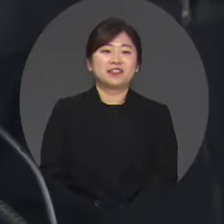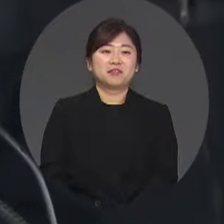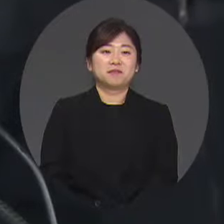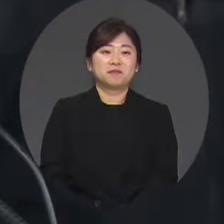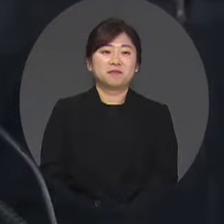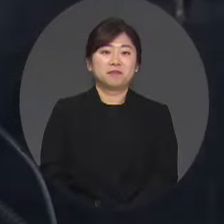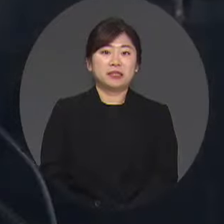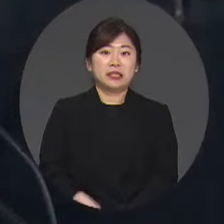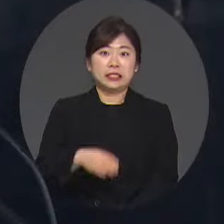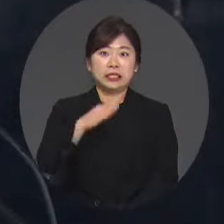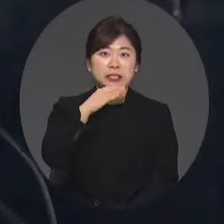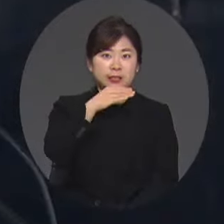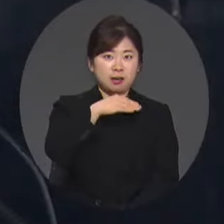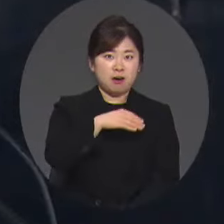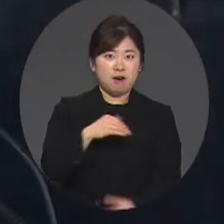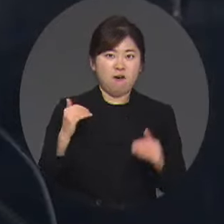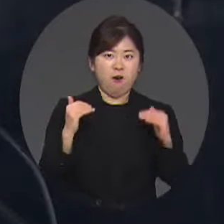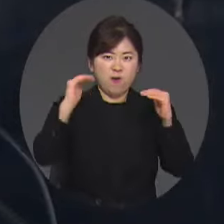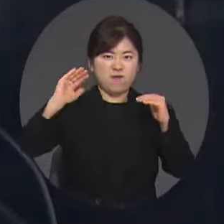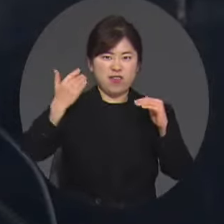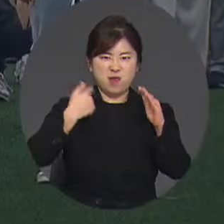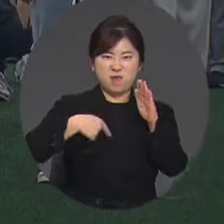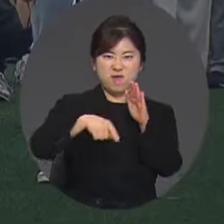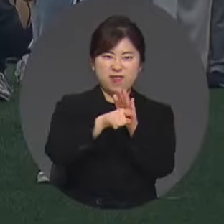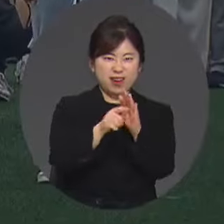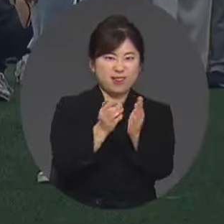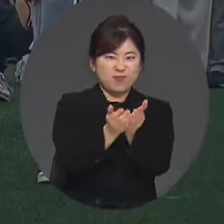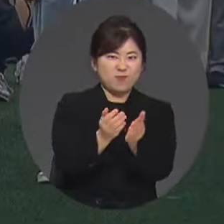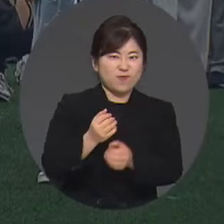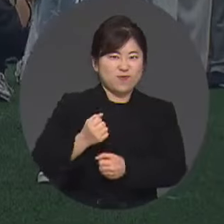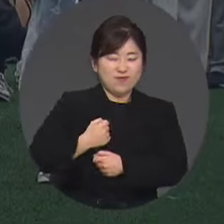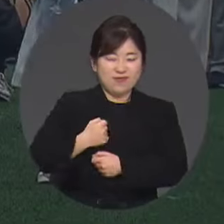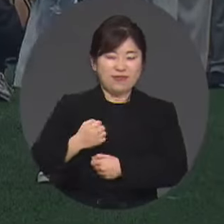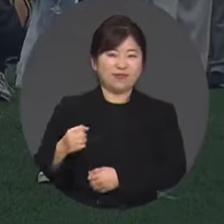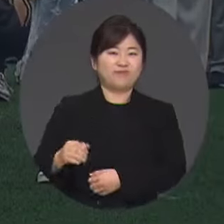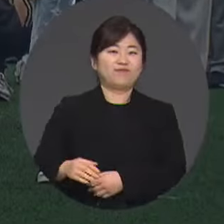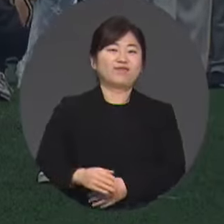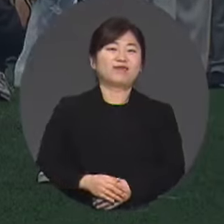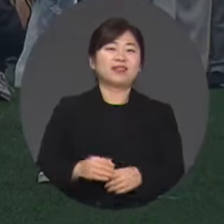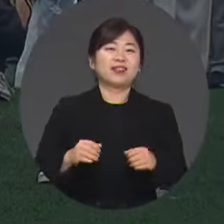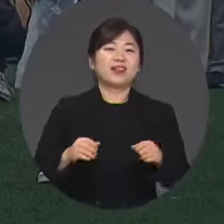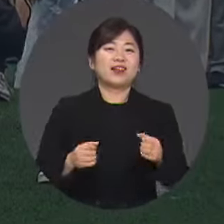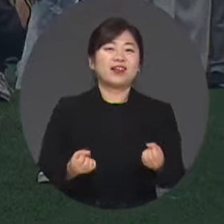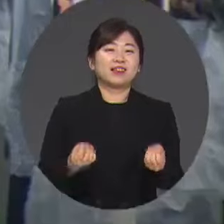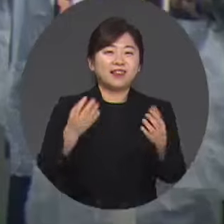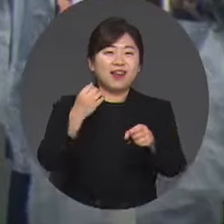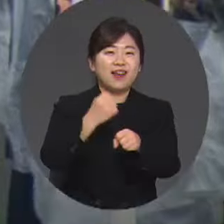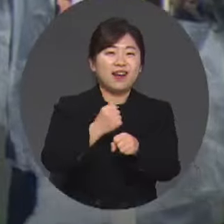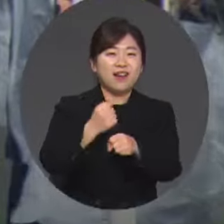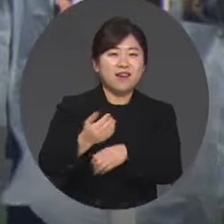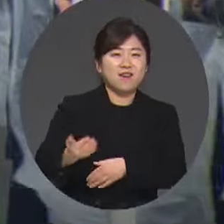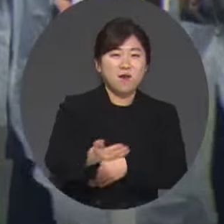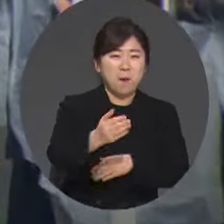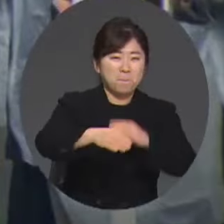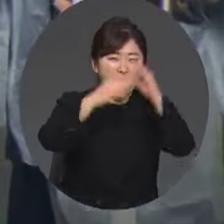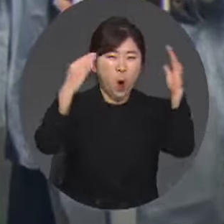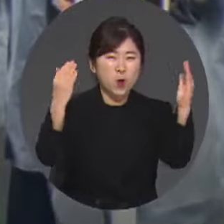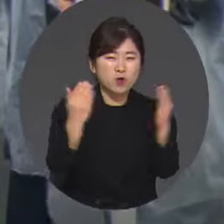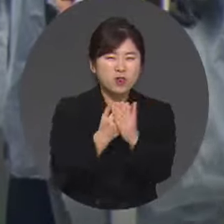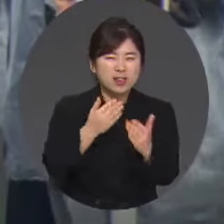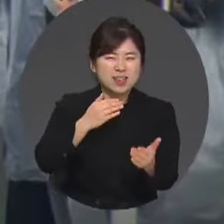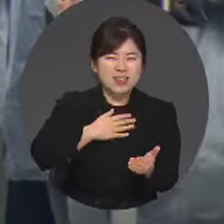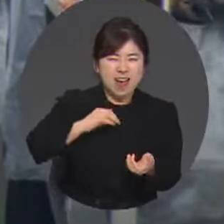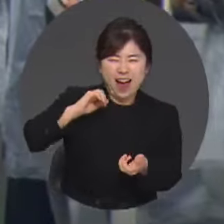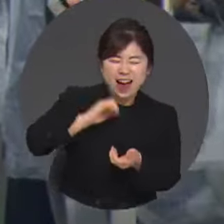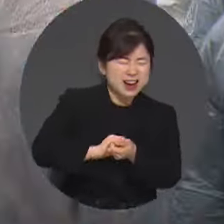진정한 해군이 되기 위한 빈틈없는 훈련을 진행합니다. 이를 통해 훈련병 초원이 자신의 한계를 극복하고 어떠한